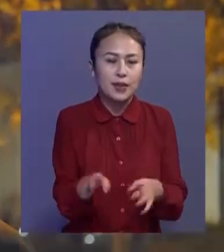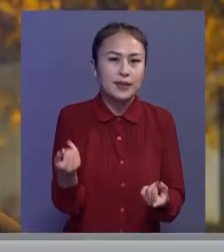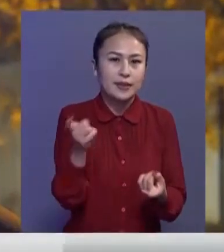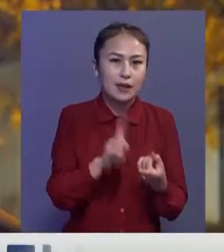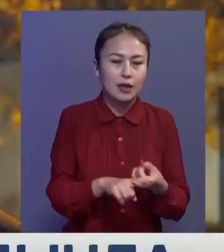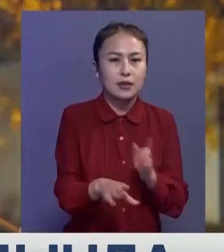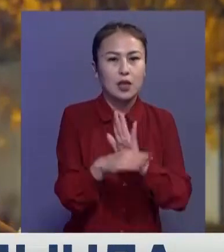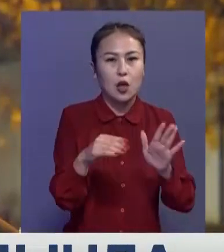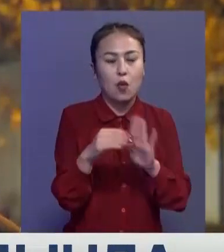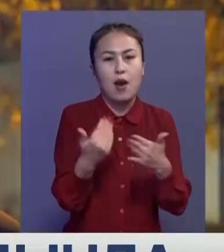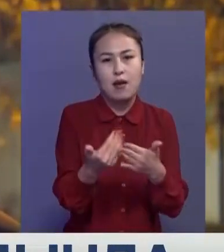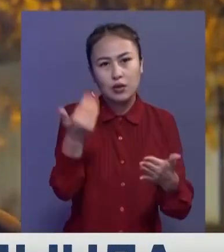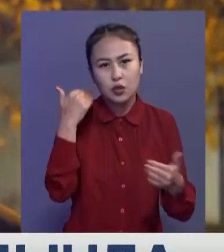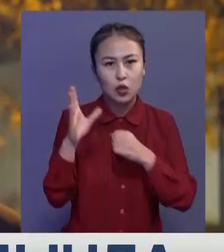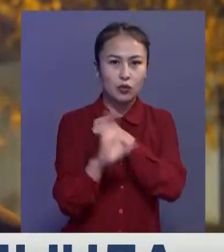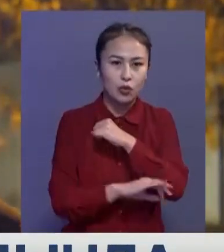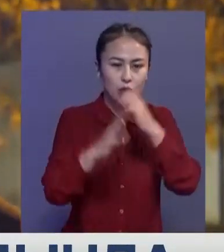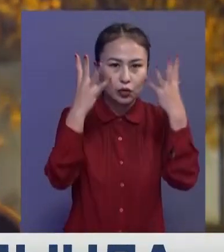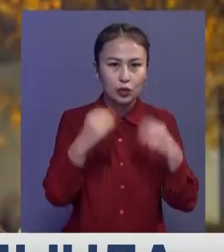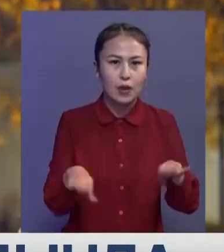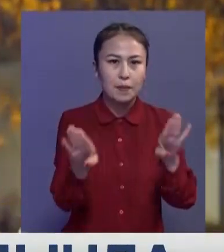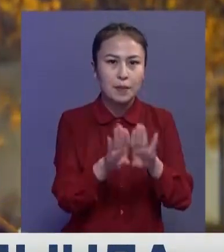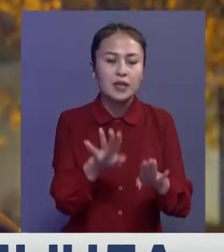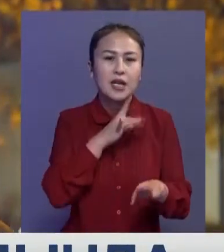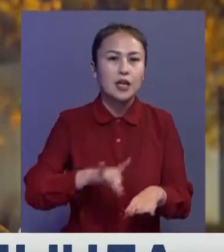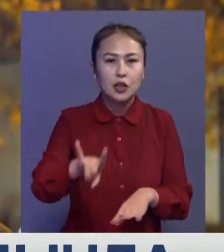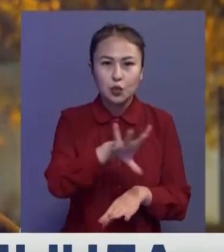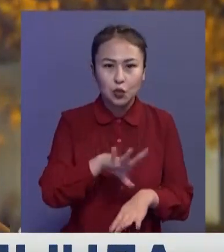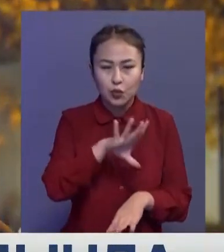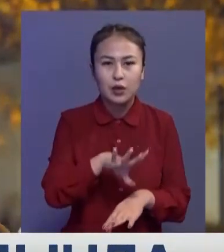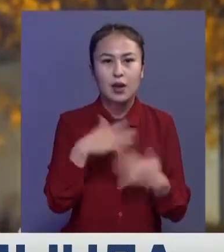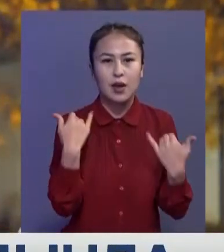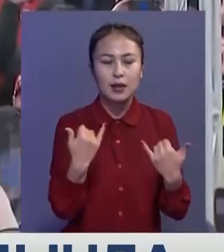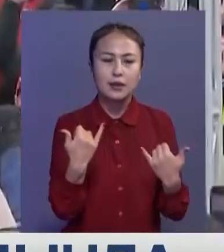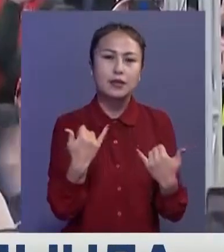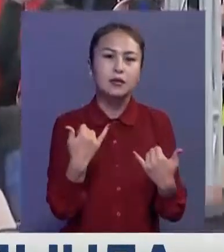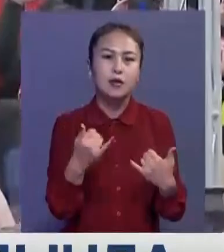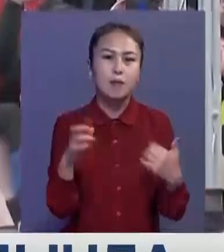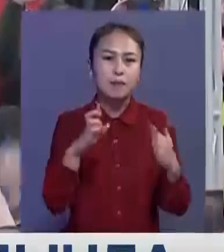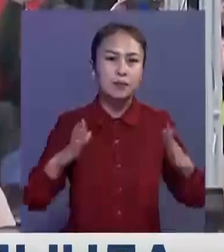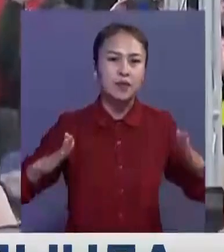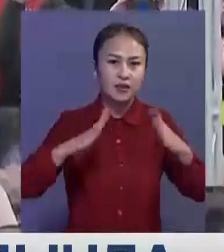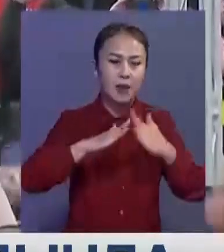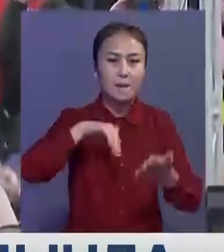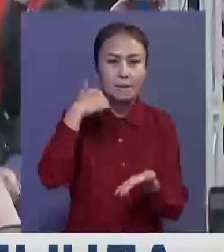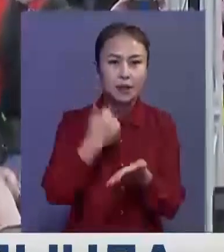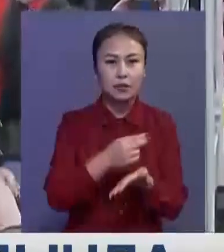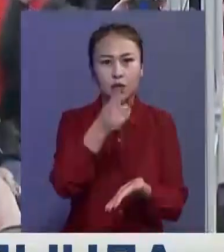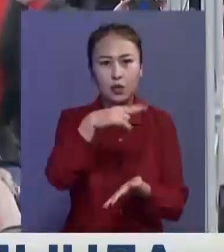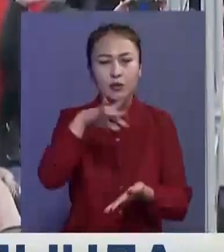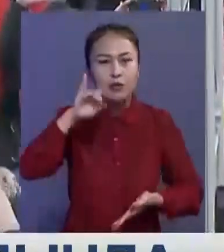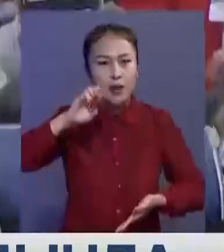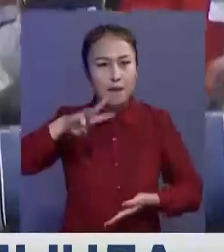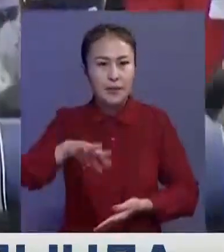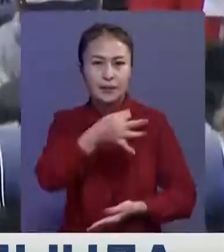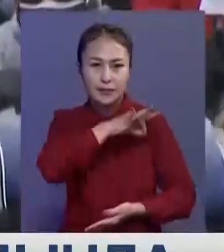сайлау алдындағы соңғы күндерді демократтық Байденді, республикалық қазіргі ағыдың басшысы Дональд Трамп барынша